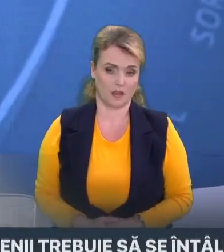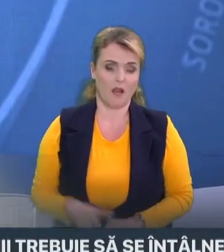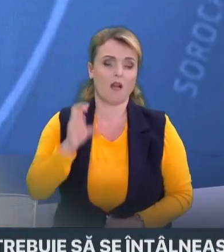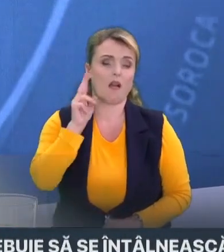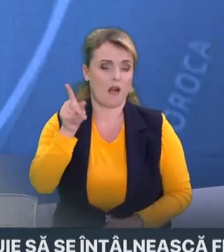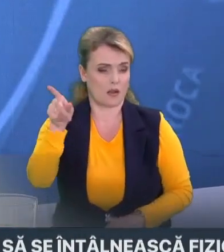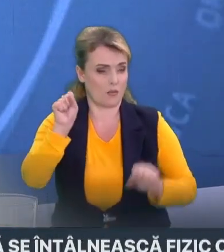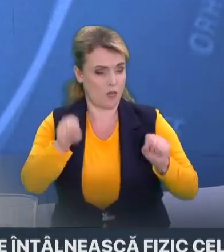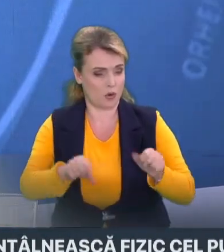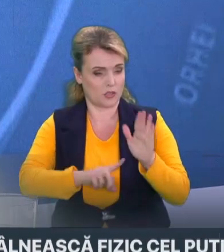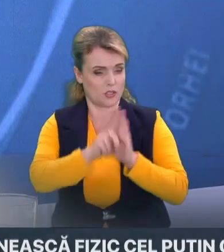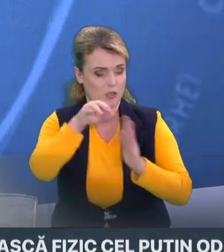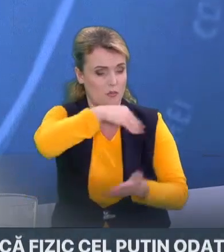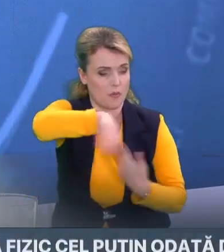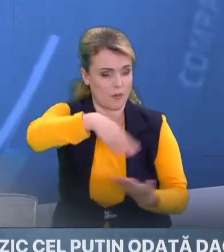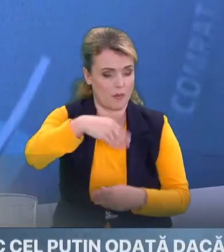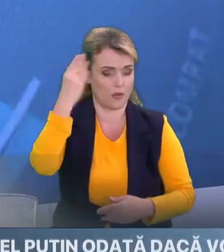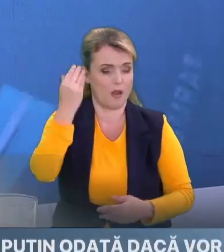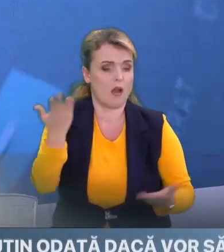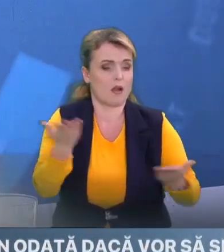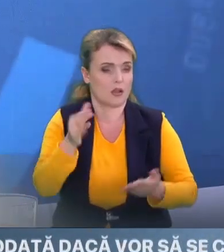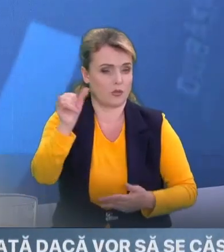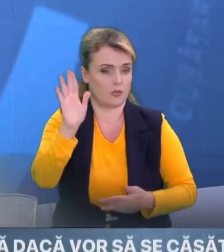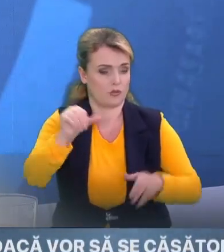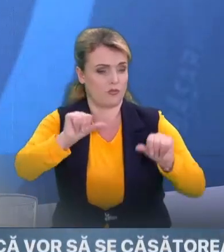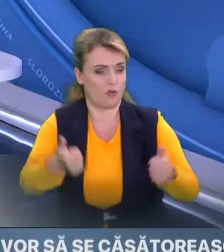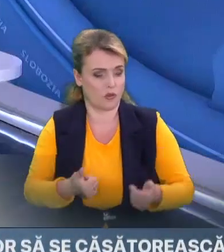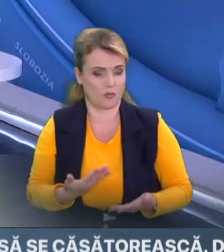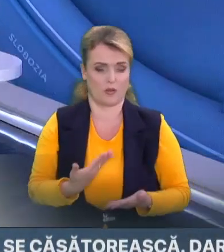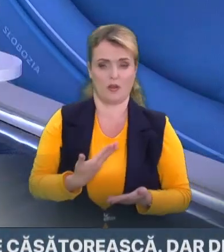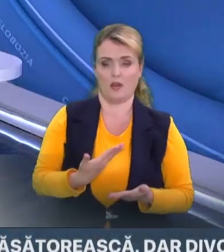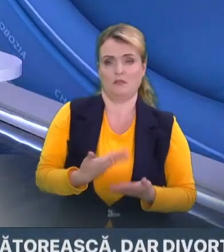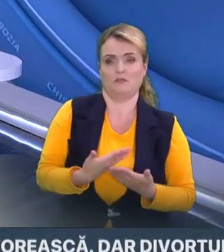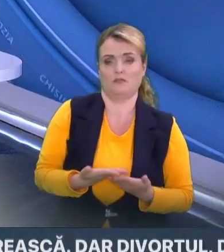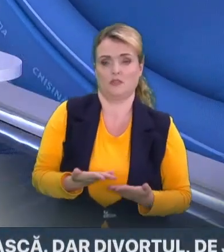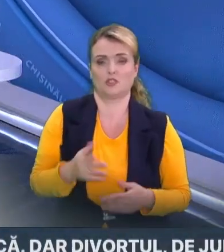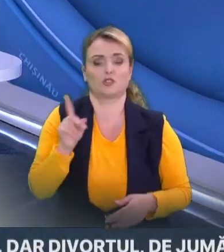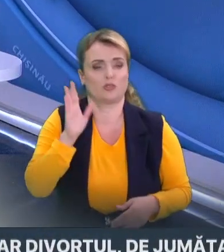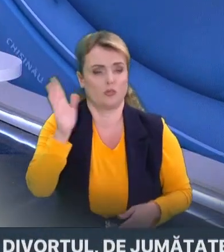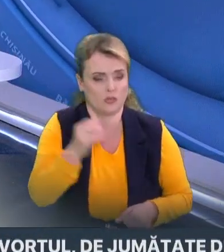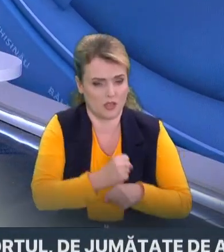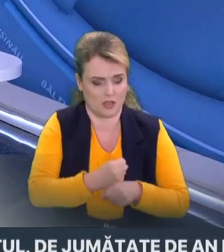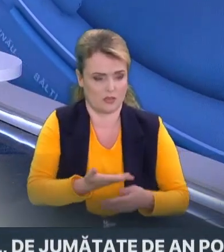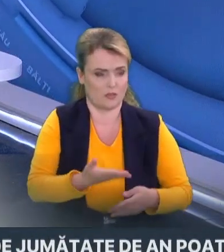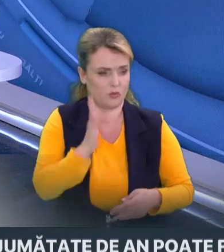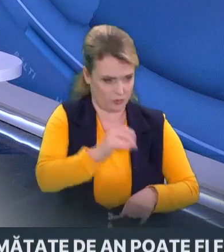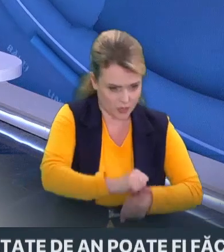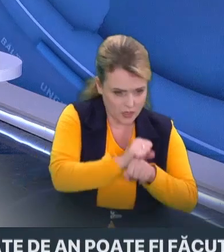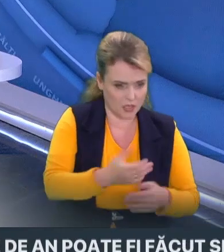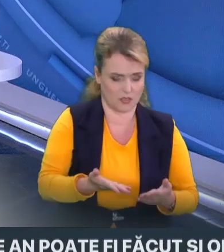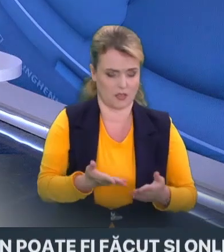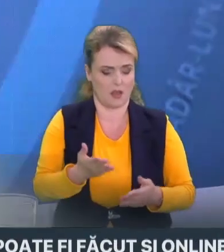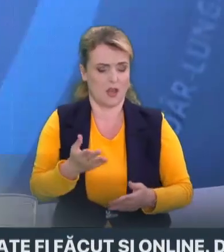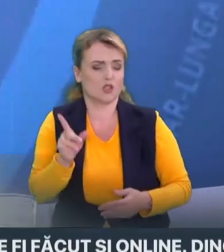provoace destabilizări în masă și care ar fi formele? De exemplu, nu știu, poate vor recurge la anumite proteste,